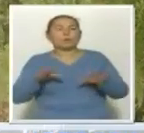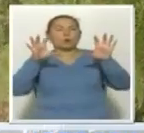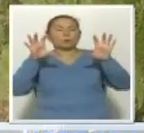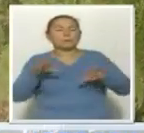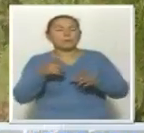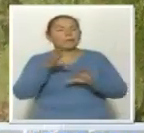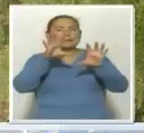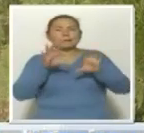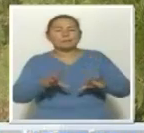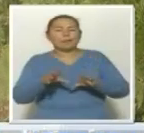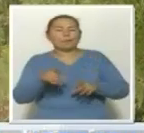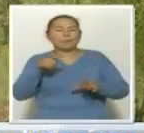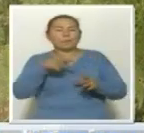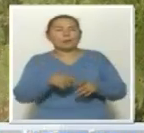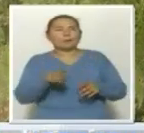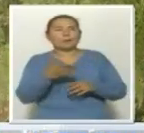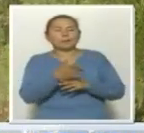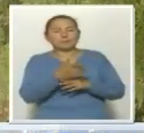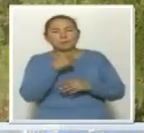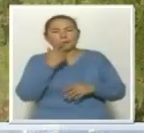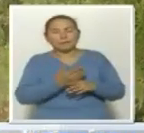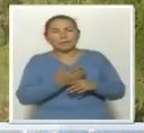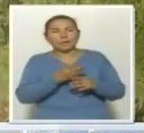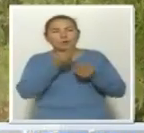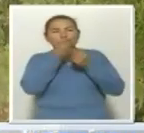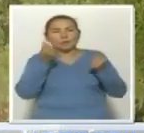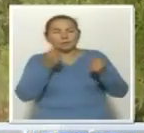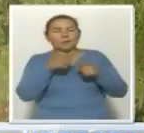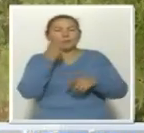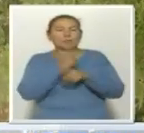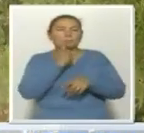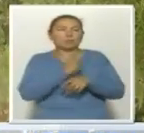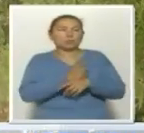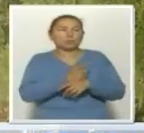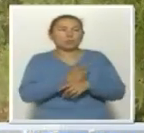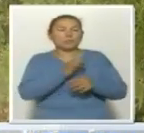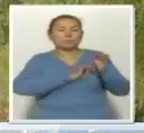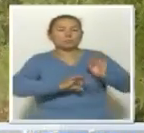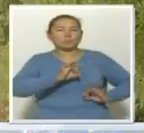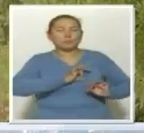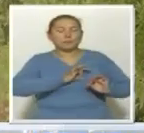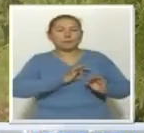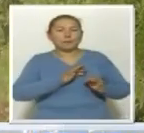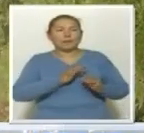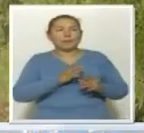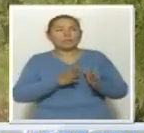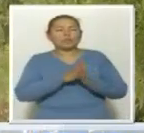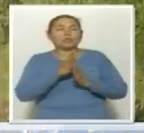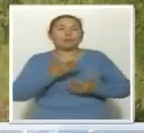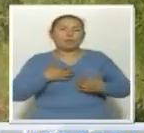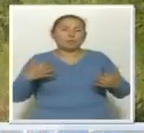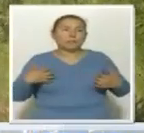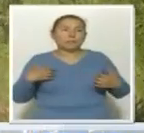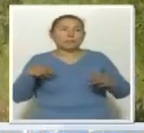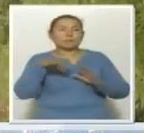Незаконное обращение с редкими, находящимися под угрозой исчезновения, а также запрещенными к использованию в виде растений или животных,